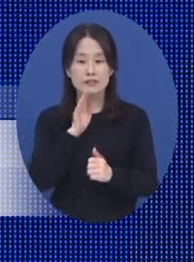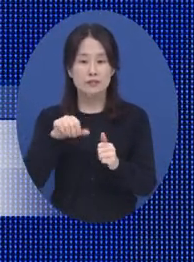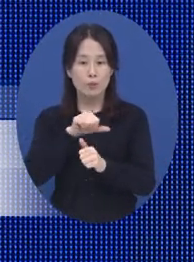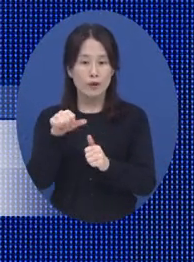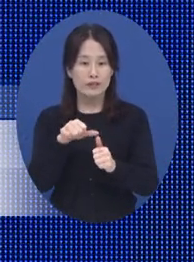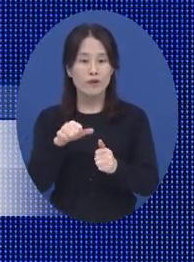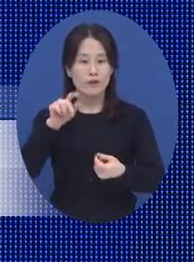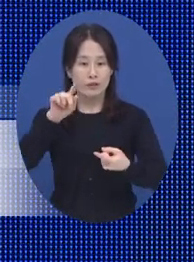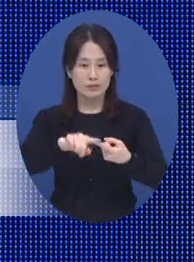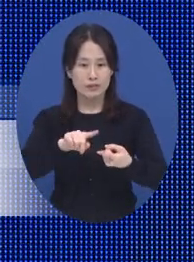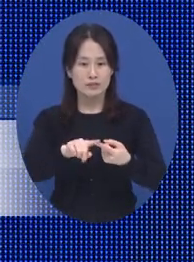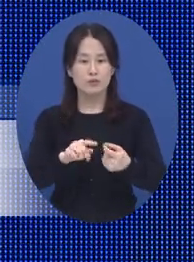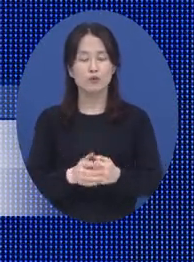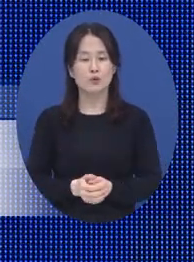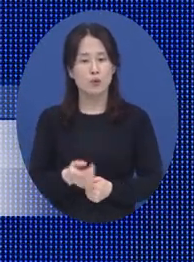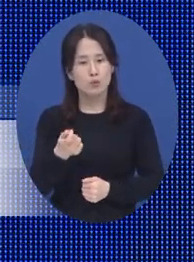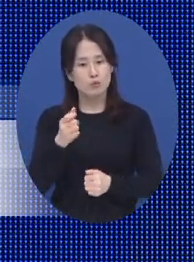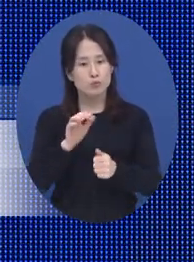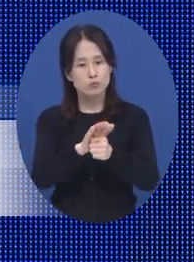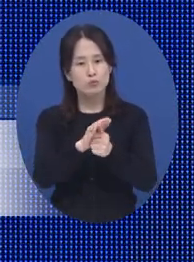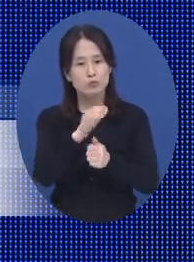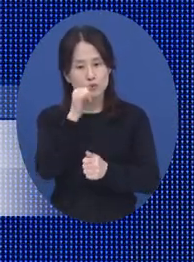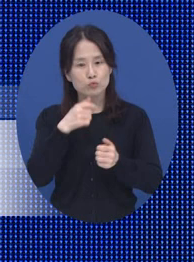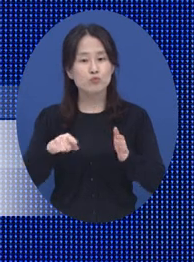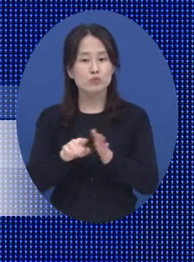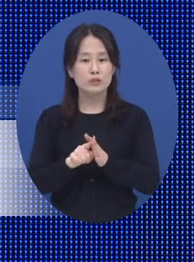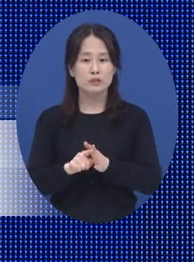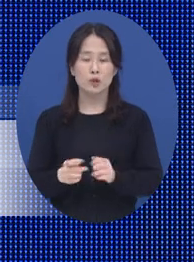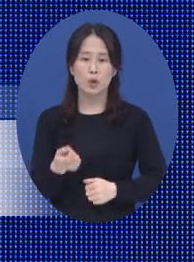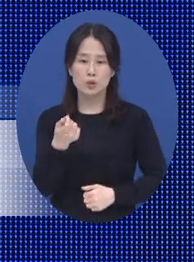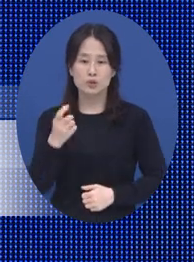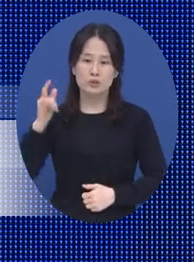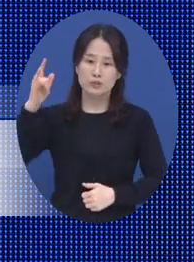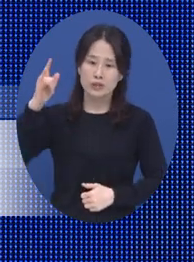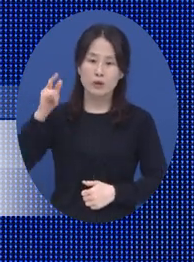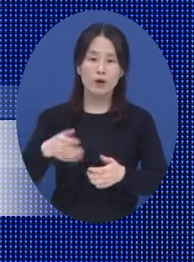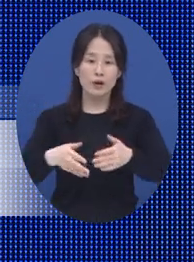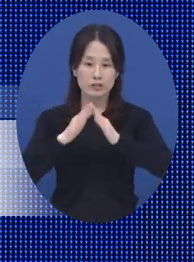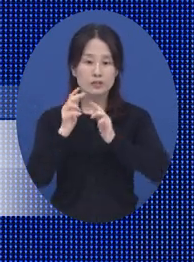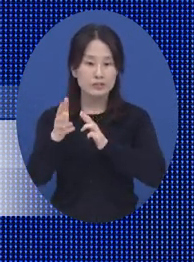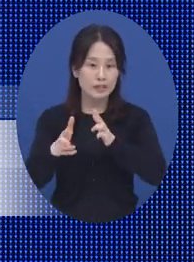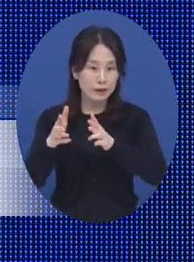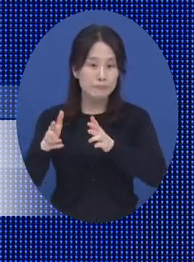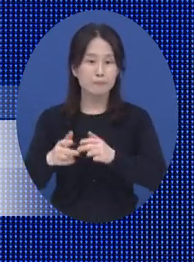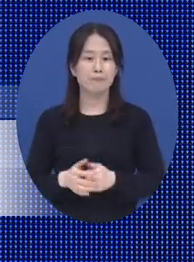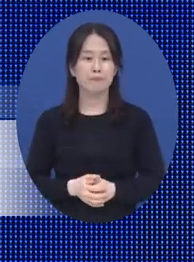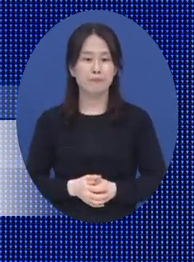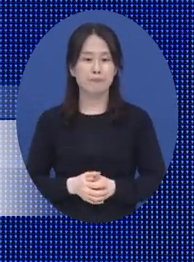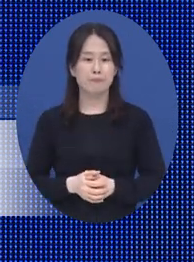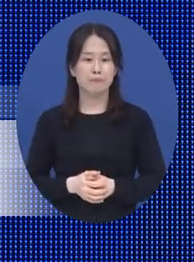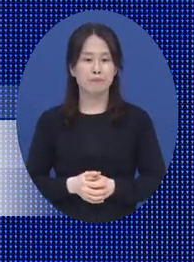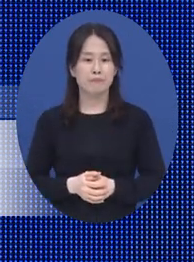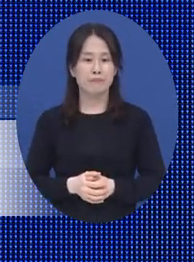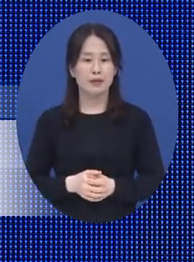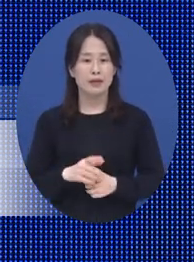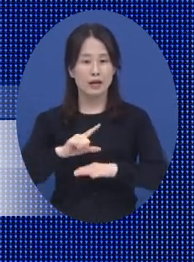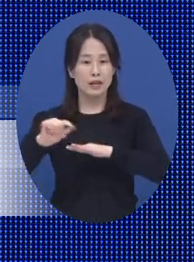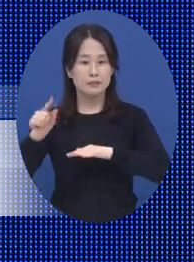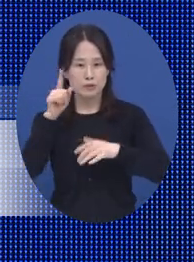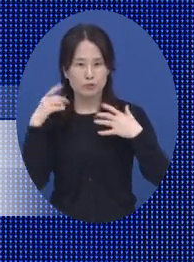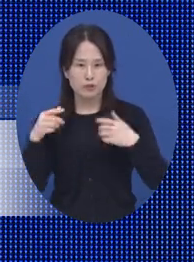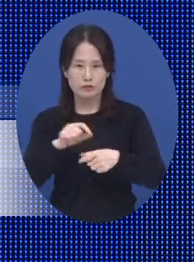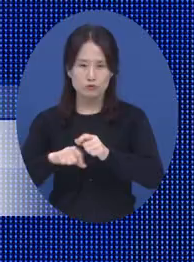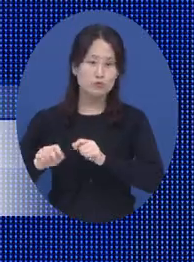친환경 에너지 차원에서 이런 부분들을 좀 충당할 수 있도록 미니 태양광 설치 사업들을 그 지방